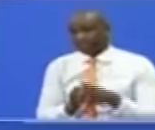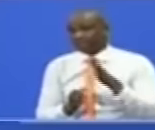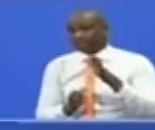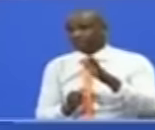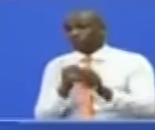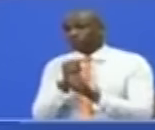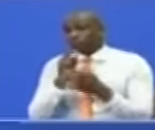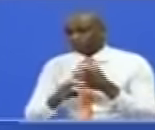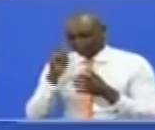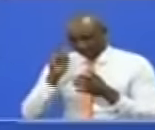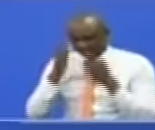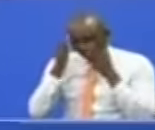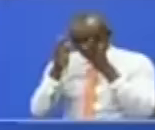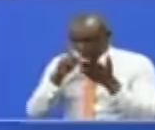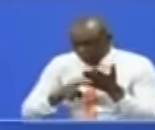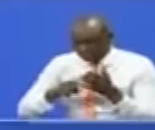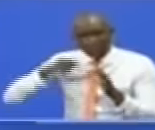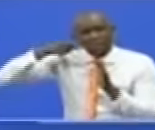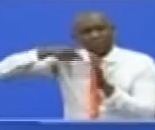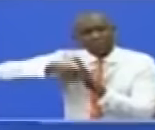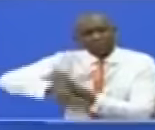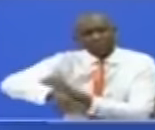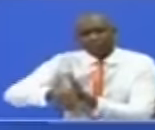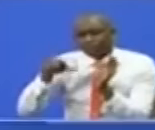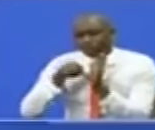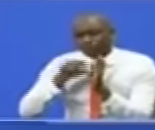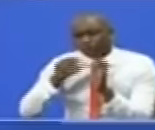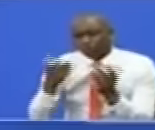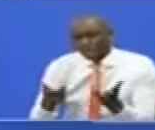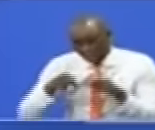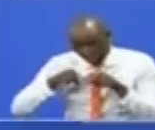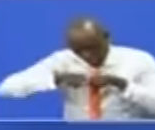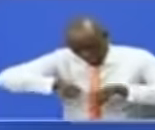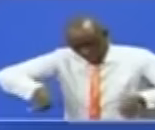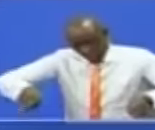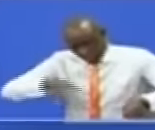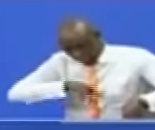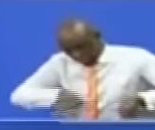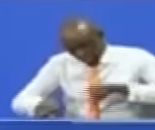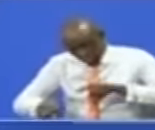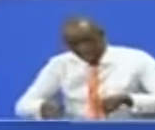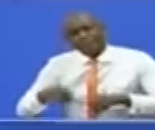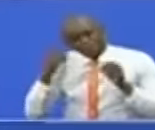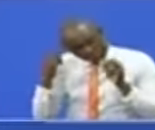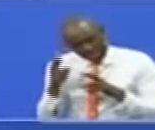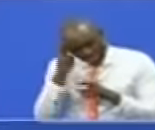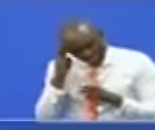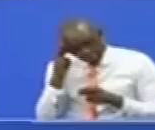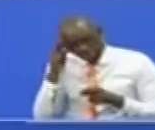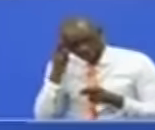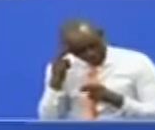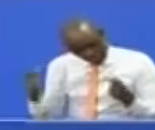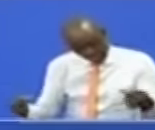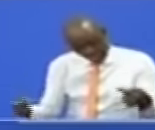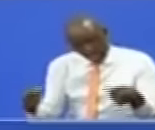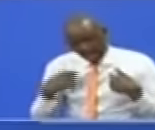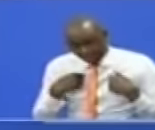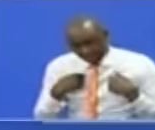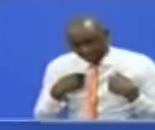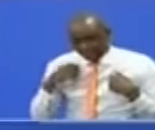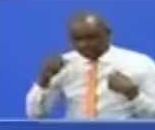kwanza tuzingatie ni nini kiini haswa ya haya maneno, kwa sababu kuna sababu nyingi.